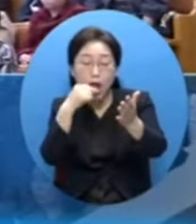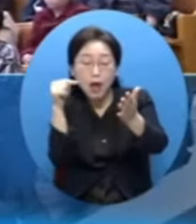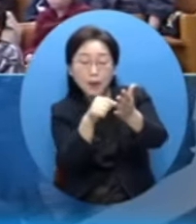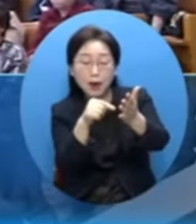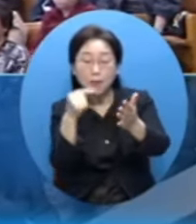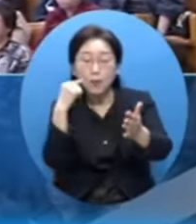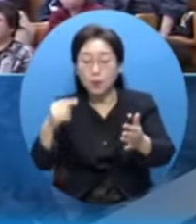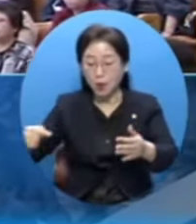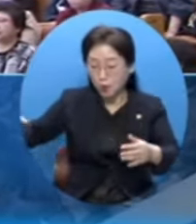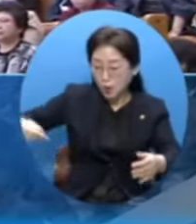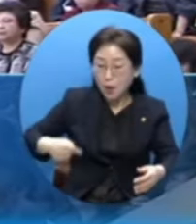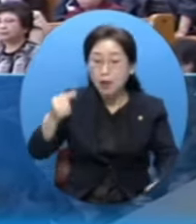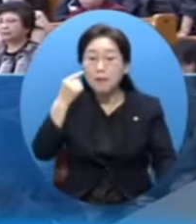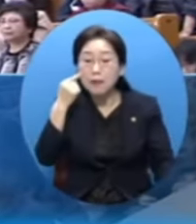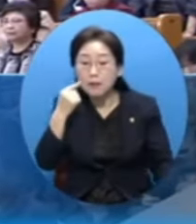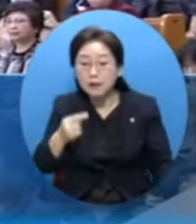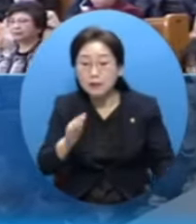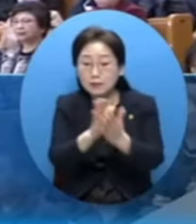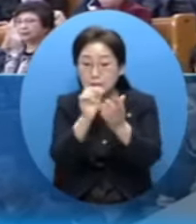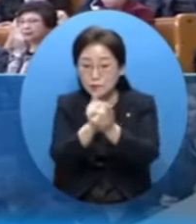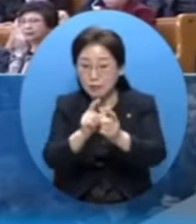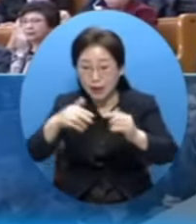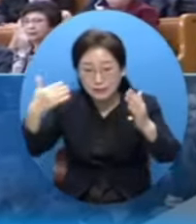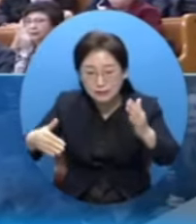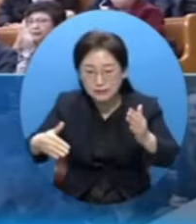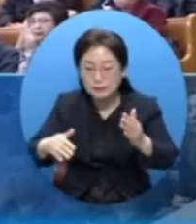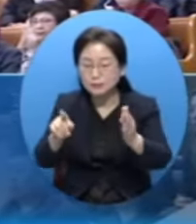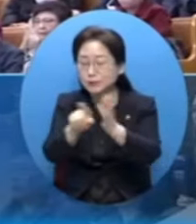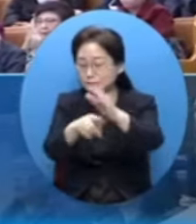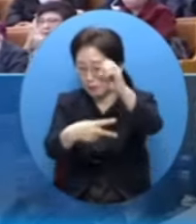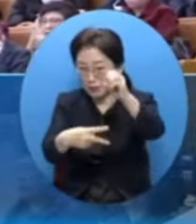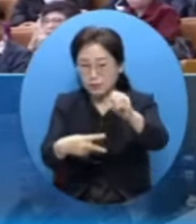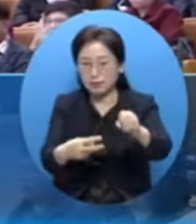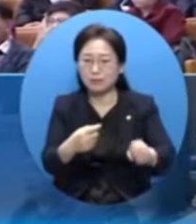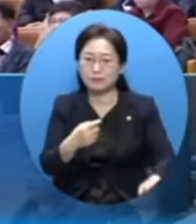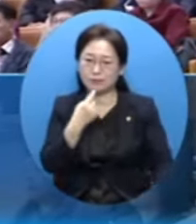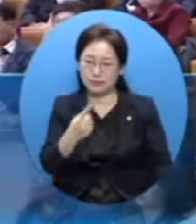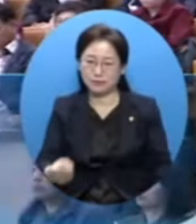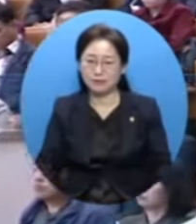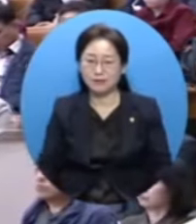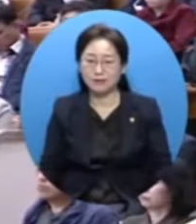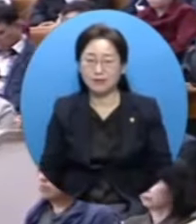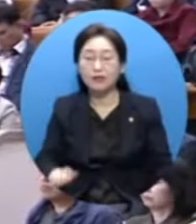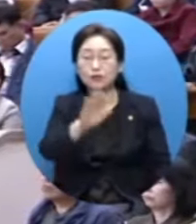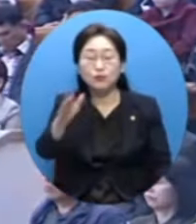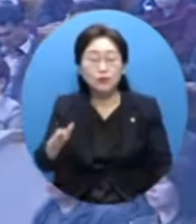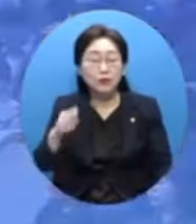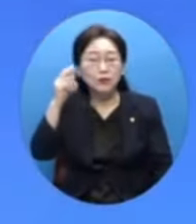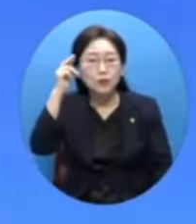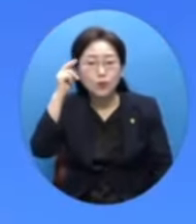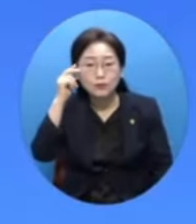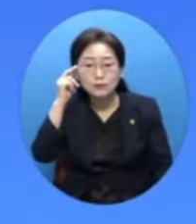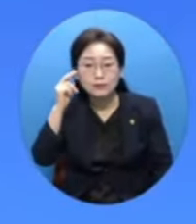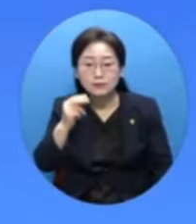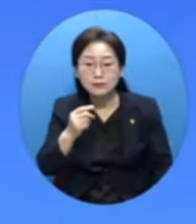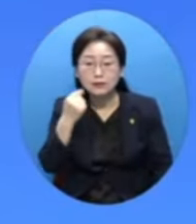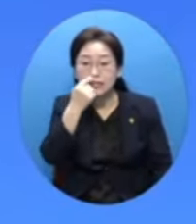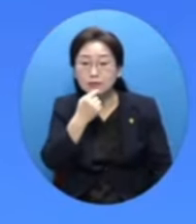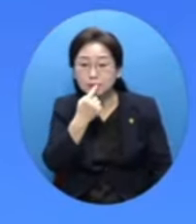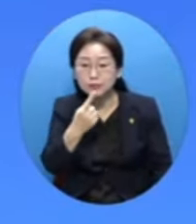옆구리에 넣어보지 않고는 믿지 아니하겠노라 하니라. 혹시 우리가 우리 입에서 부정적인